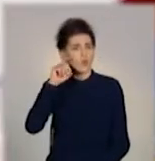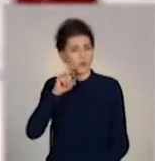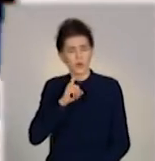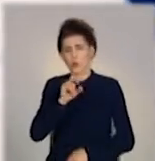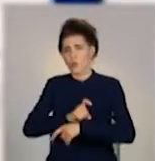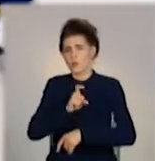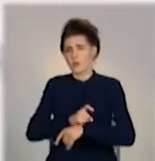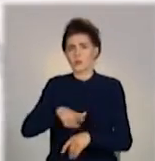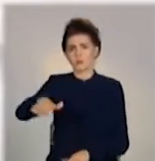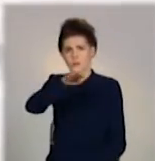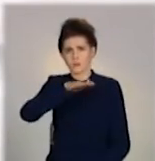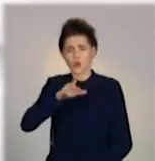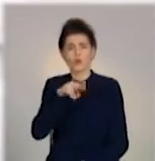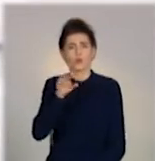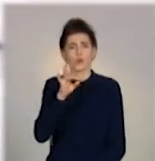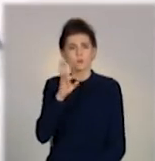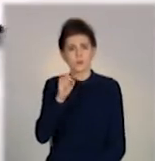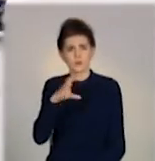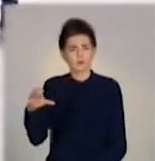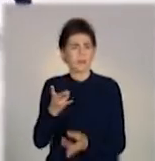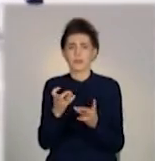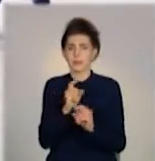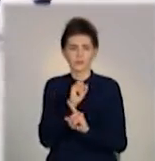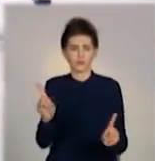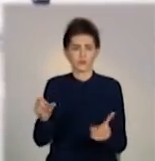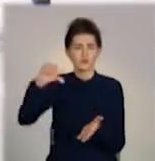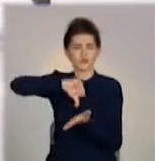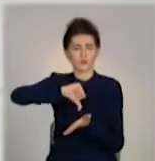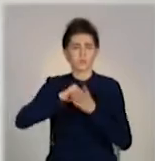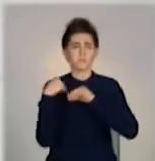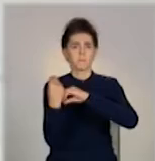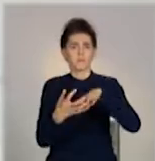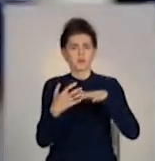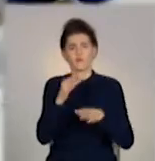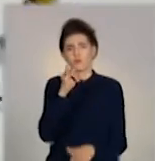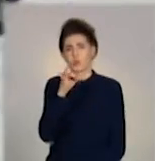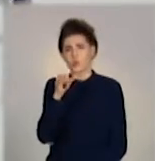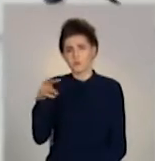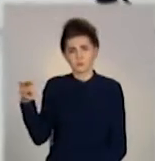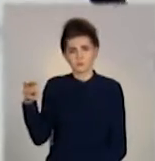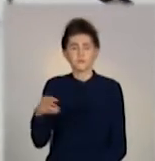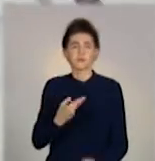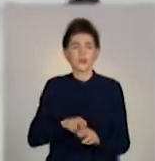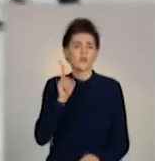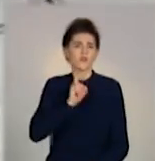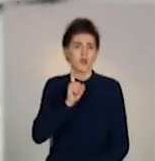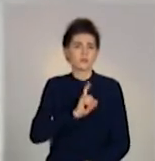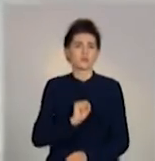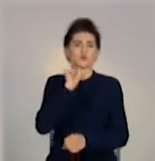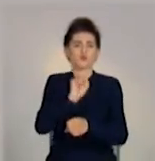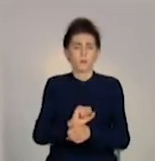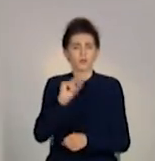Донецький Донбас, не візьме участі у світовому форумі. Змушена зупинити чемпіонат